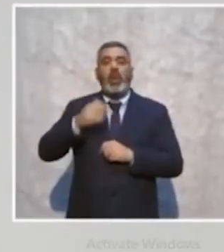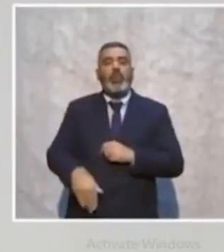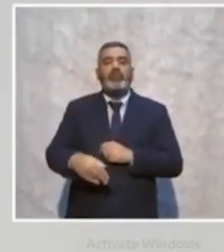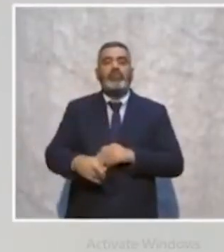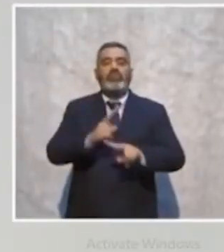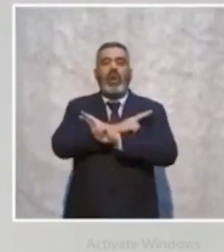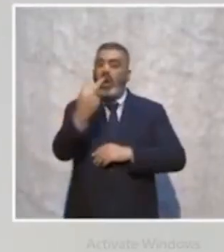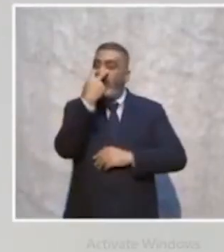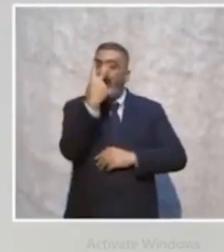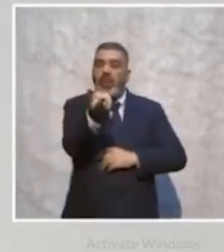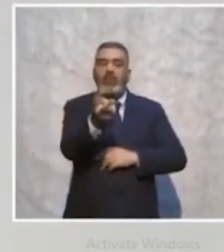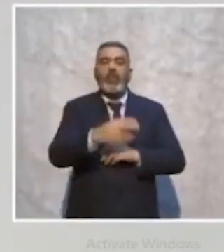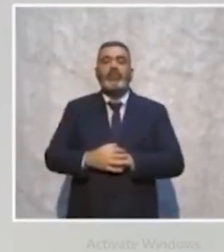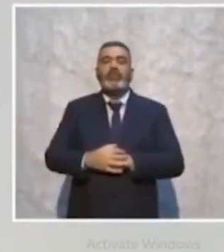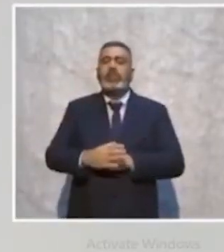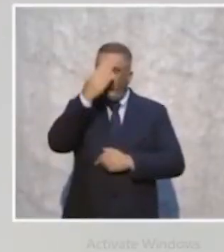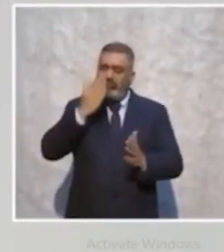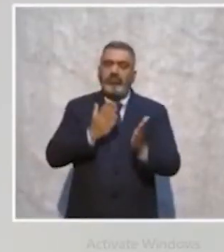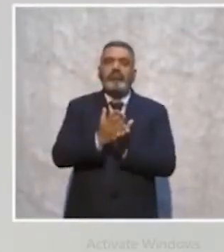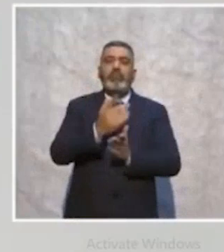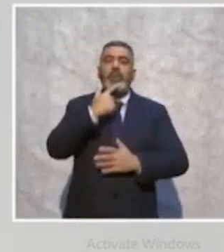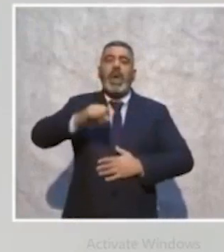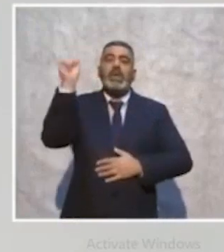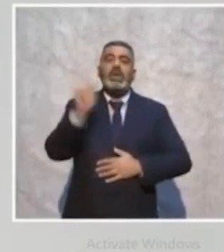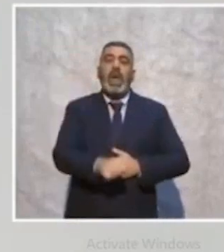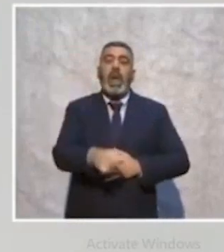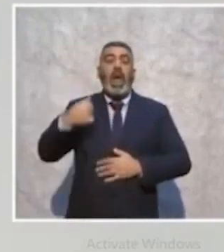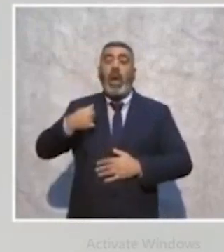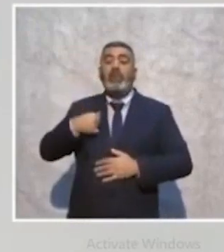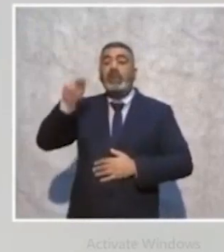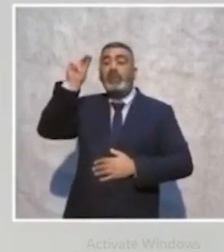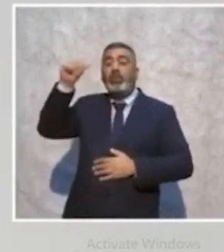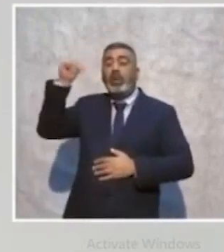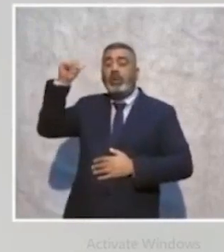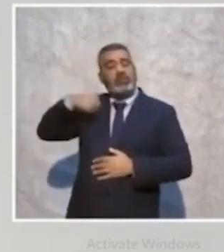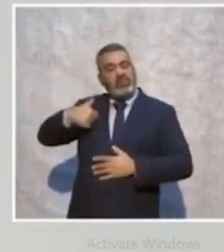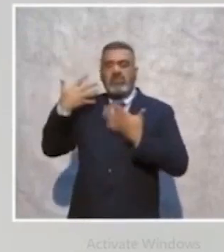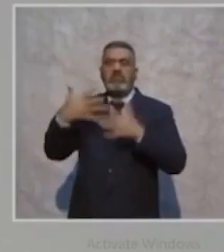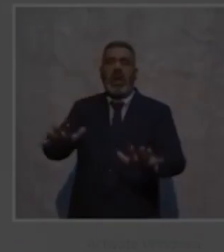κοιτάξω στα μάτια και να σας πω ναι, αυτά που είπαμε τα κάναμε.